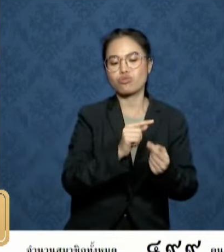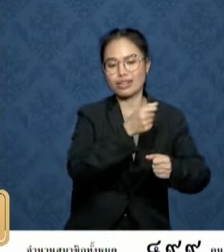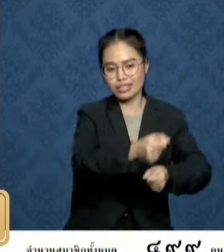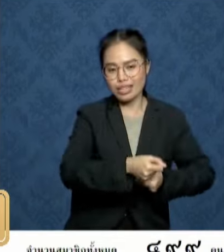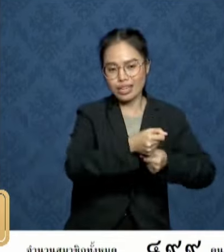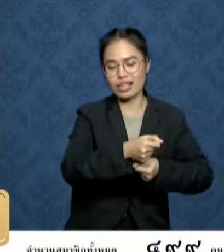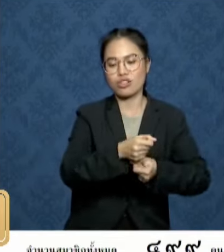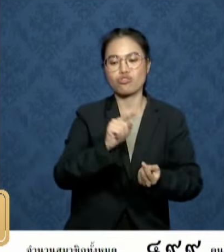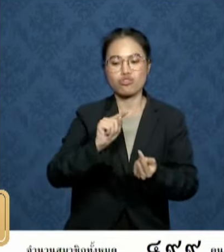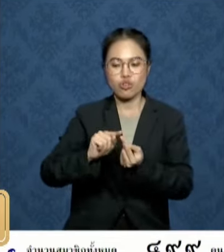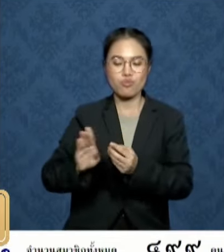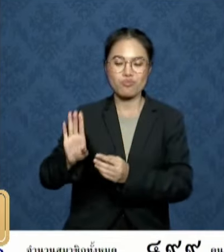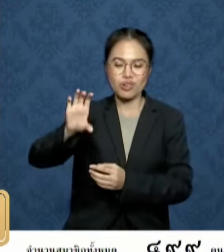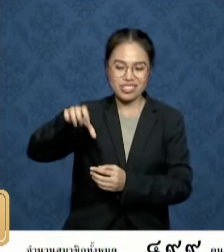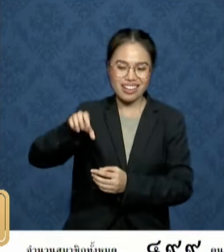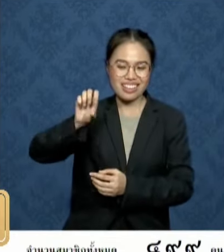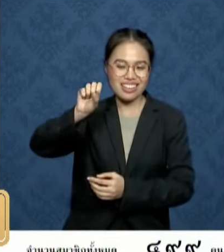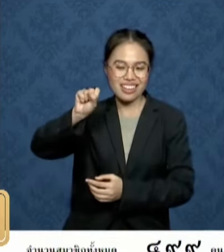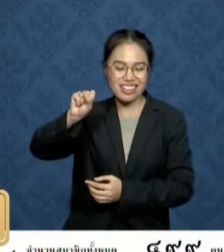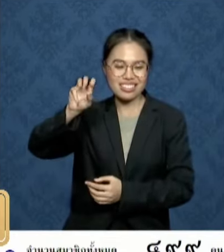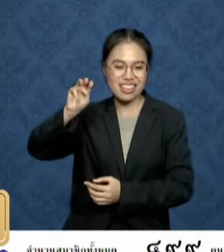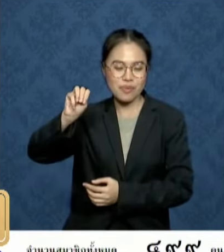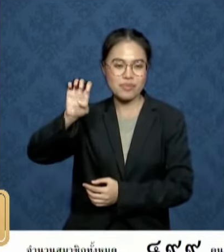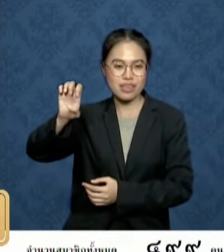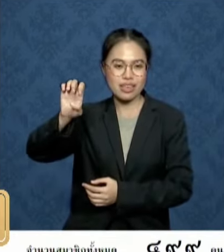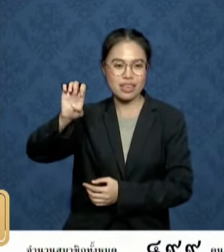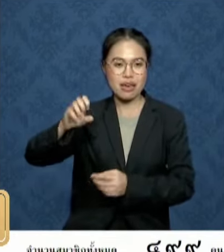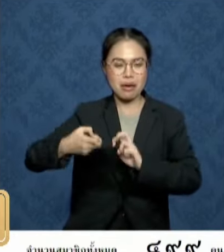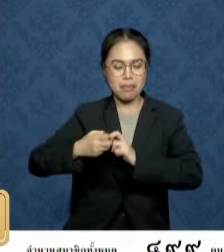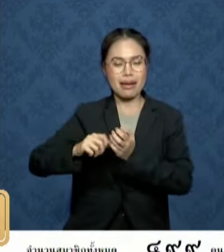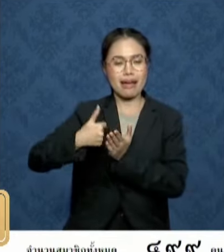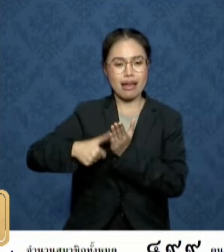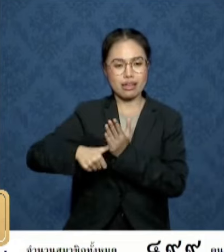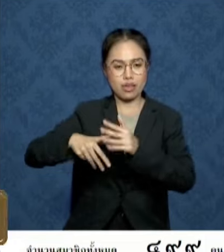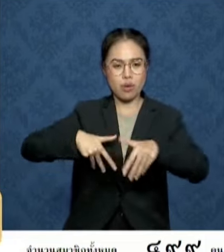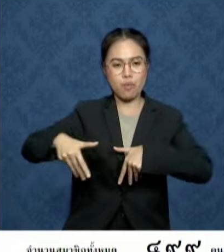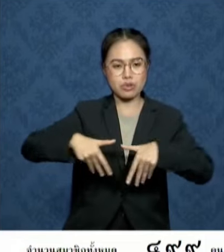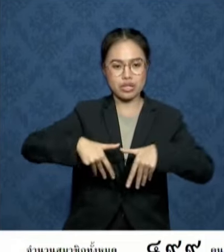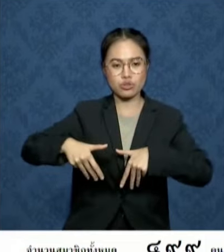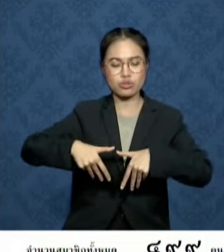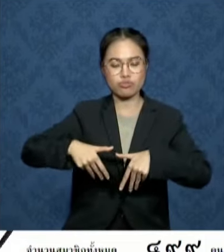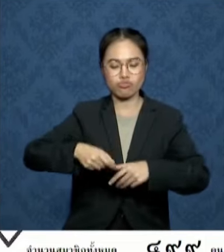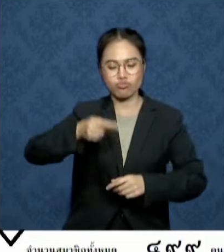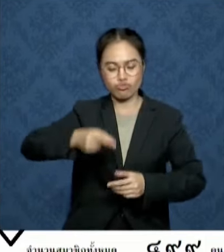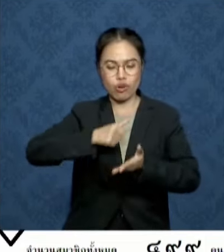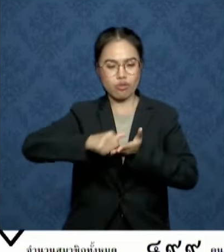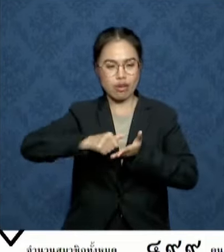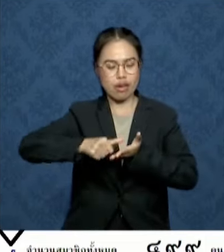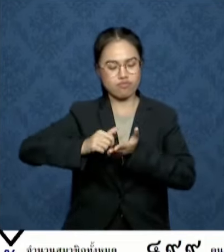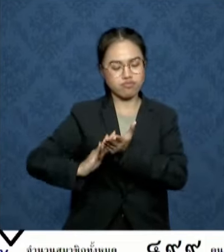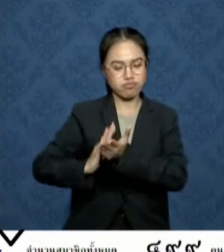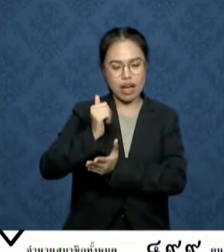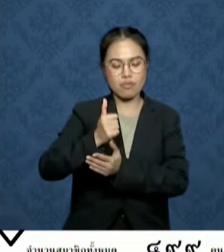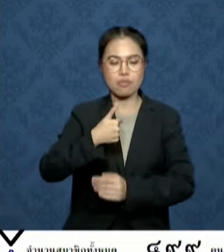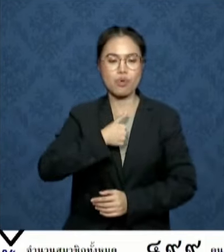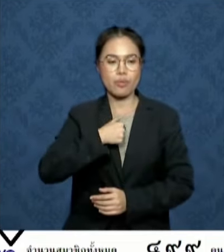ยทานประทานครับเรื่องนี่ของประชาชนเป็เรื่องใหญ่ครับที่ควจะตองแ้ใหสำรจผลผม